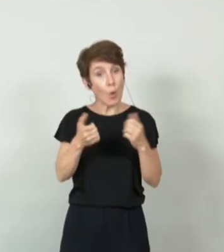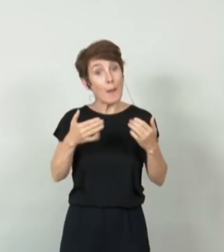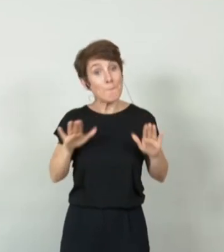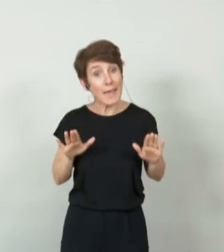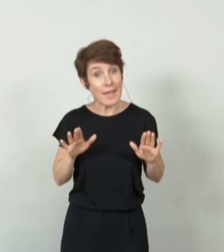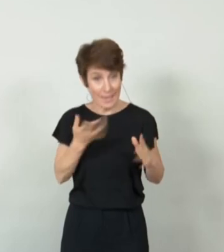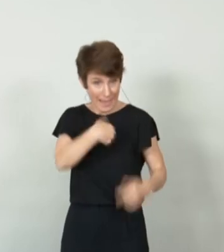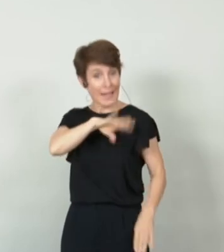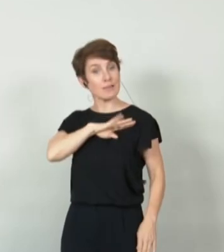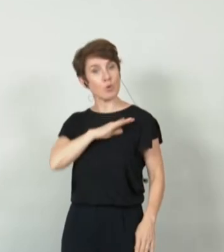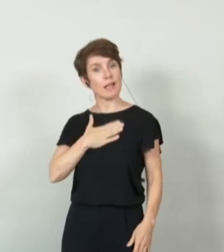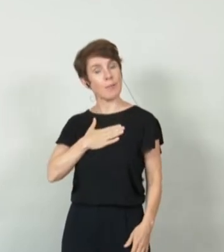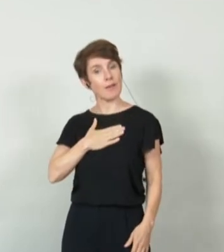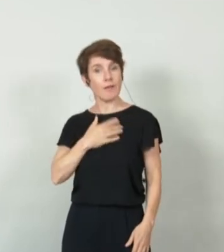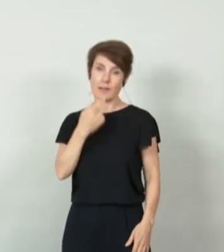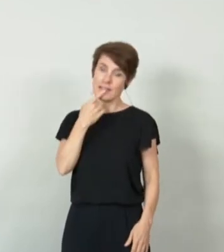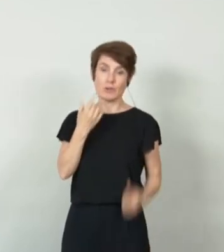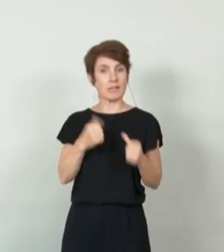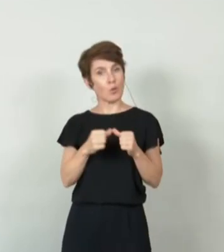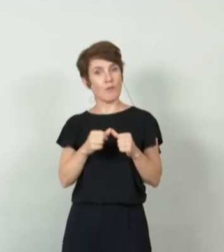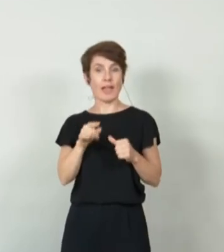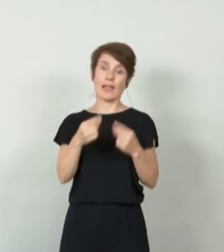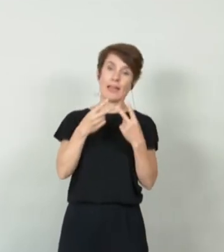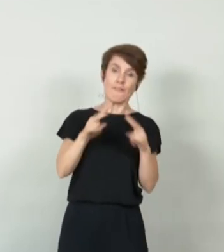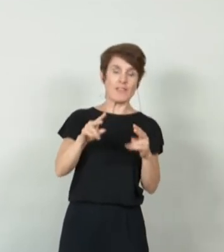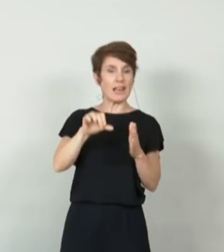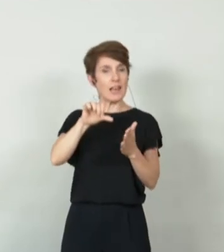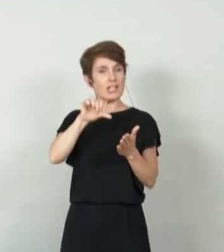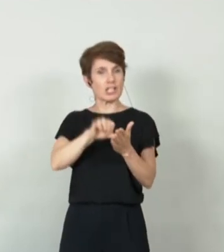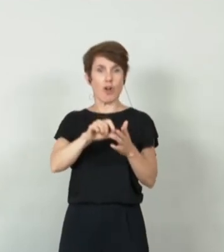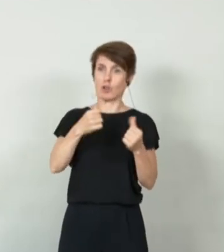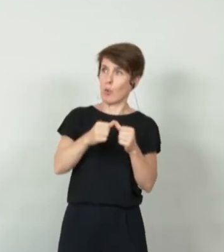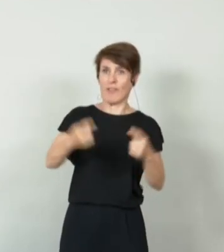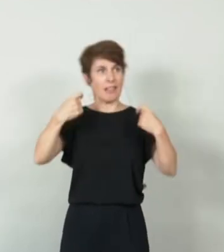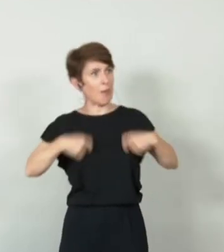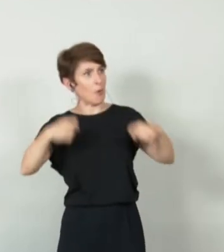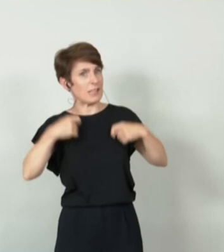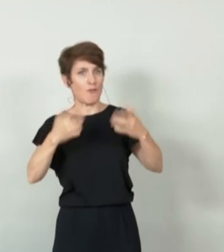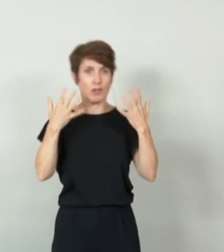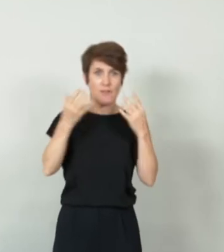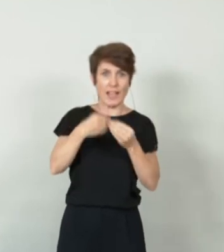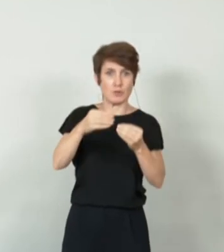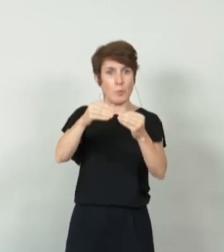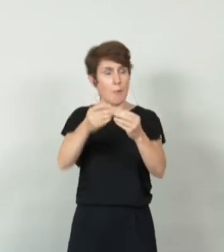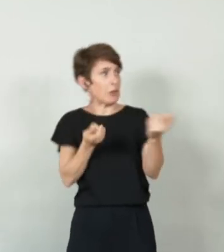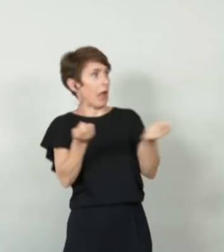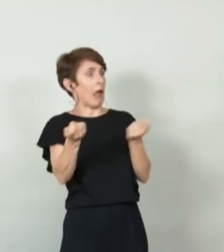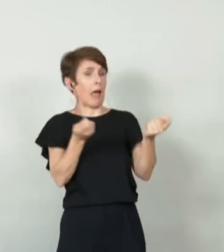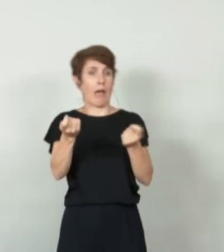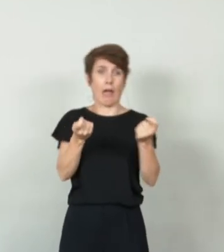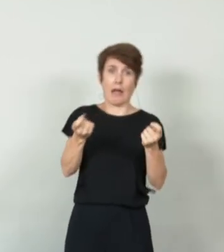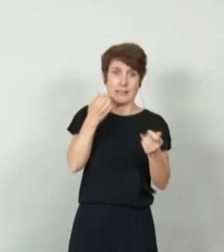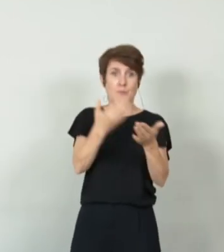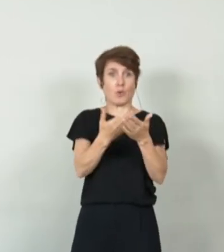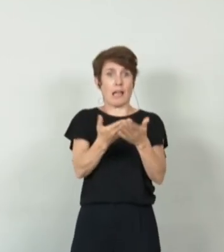particulière on peut pas simplement se contenter de dire frais de centralité frais de rentabilité en se disant que c'est une façon de résoudre le problème